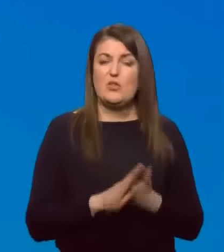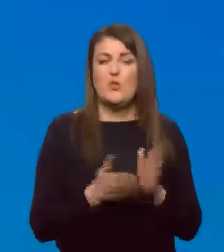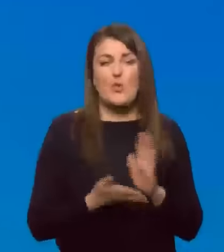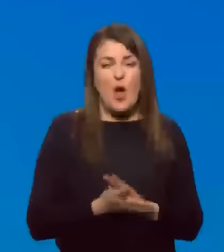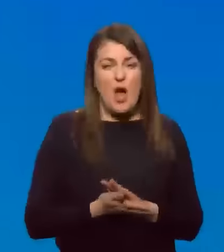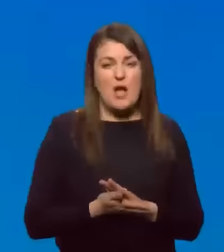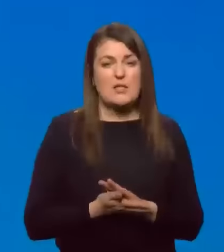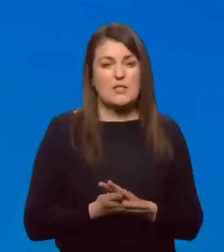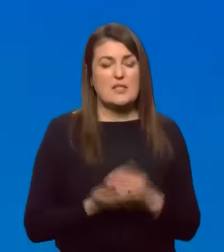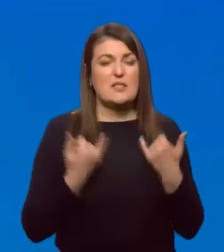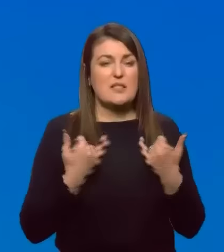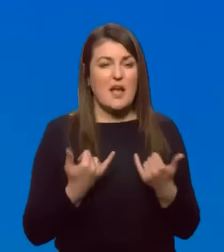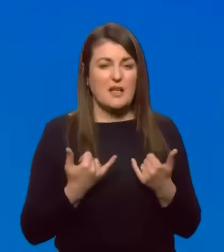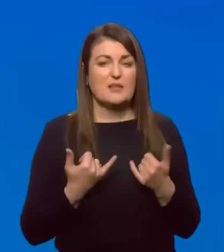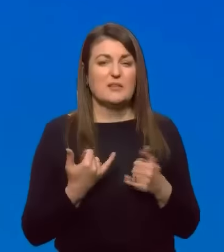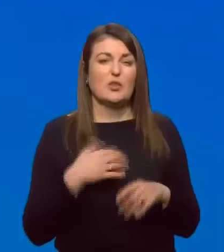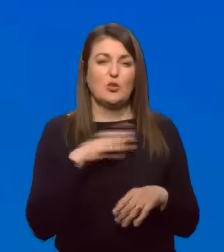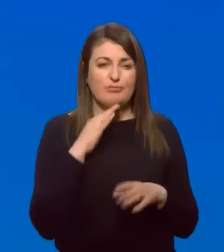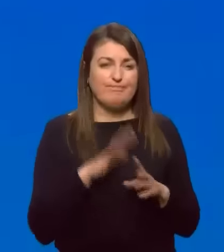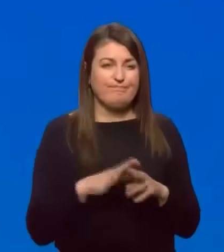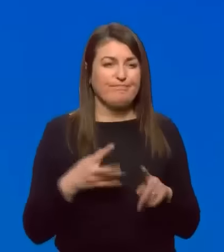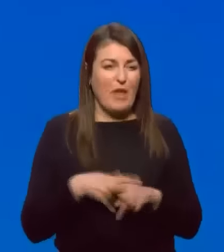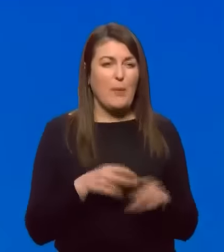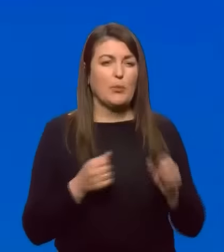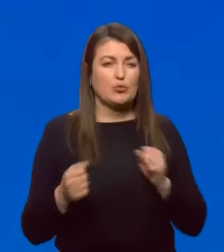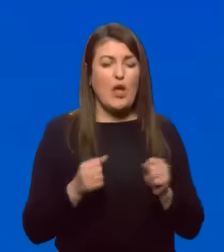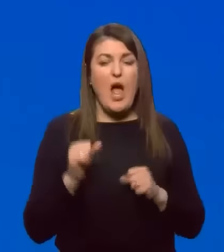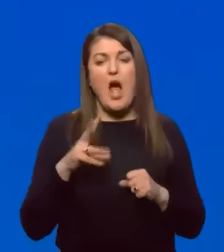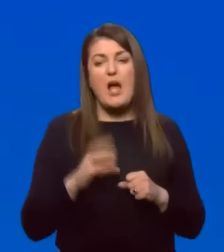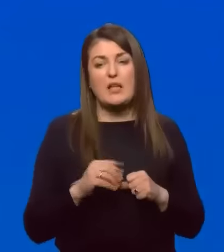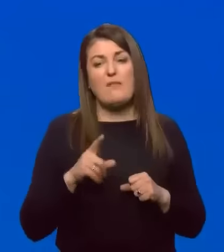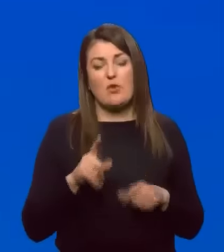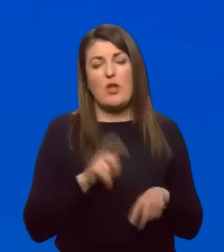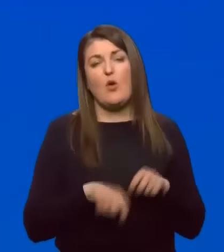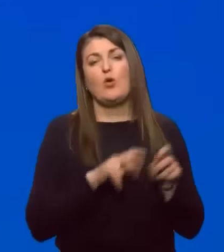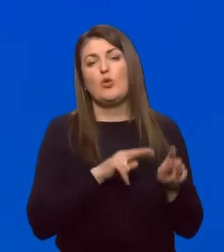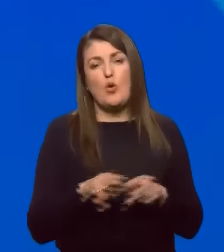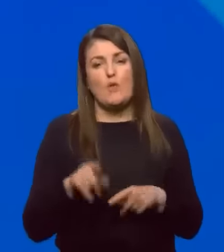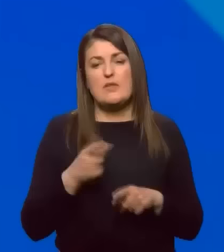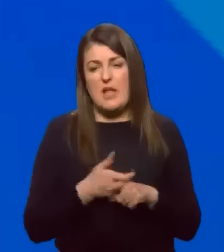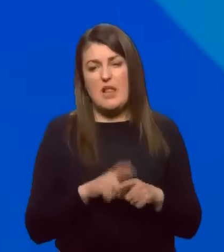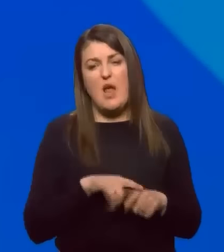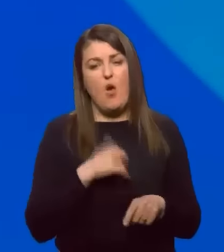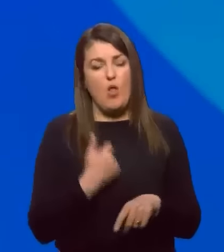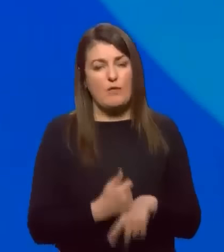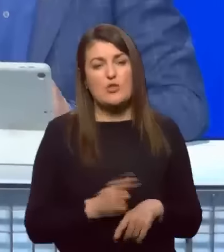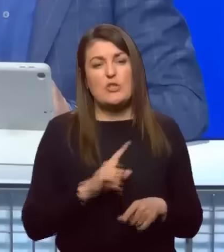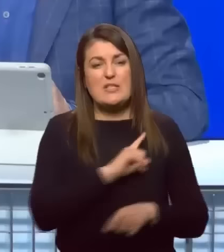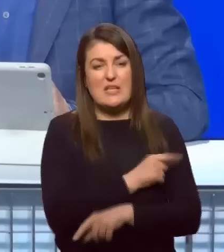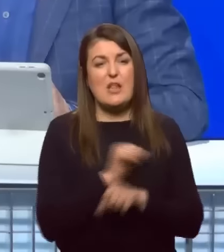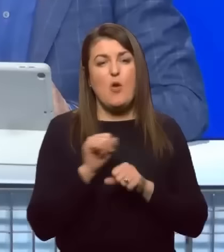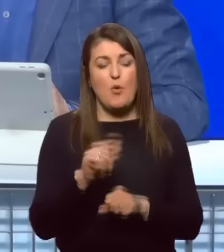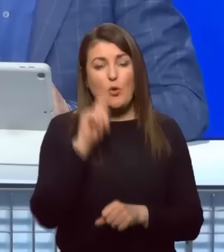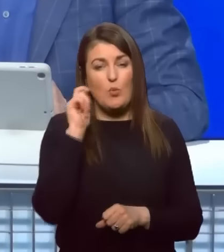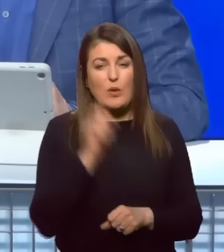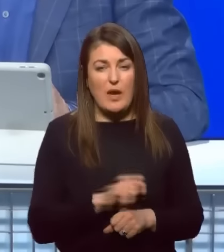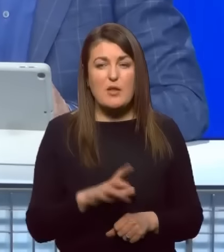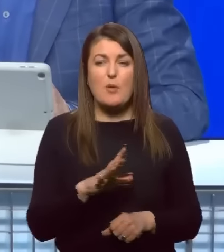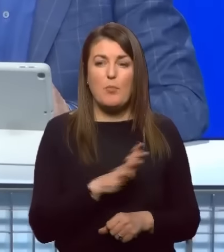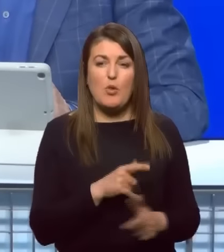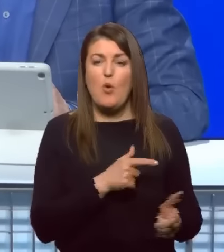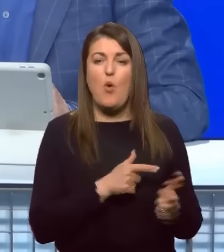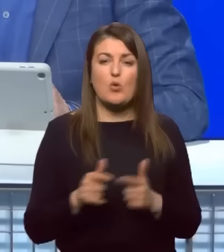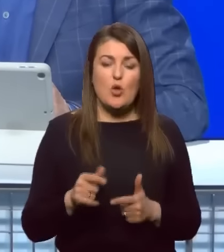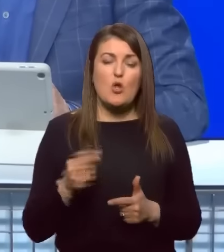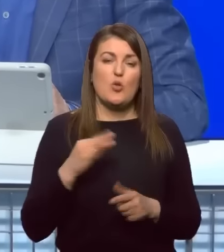ситуація зараз там достатньо напружена, але вона контрольована, і це найголовніше, тому що Сили оборони України були